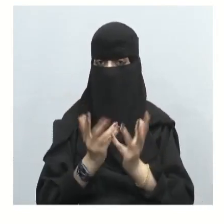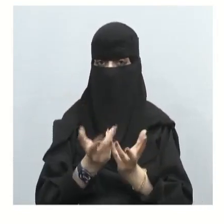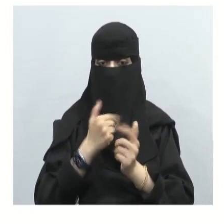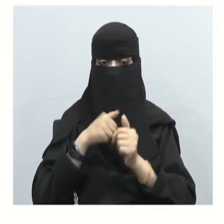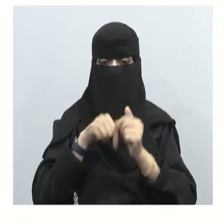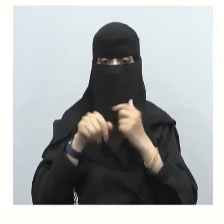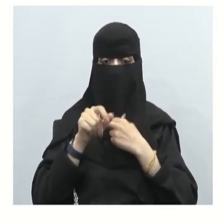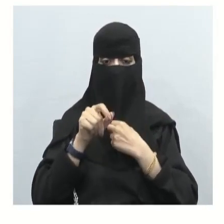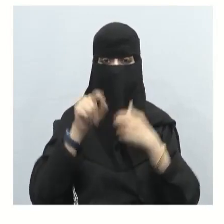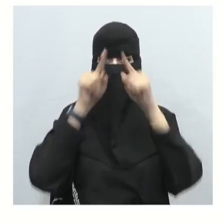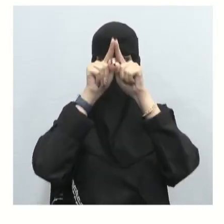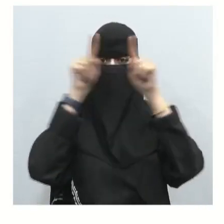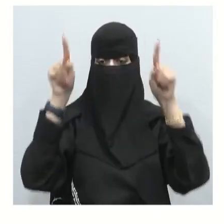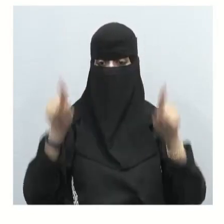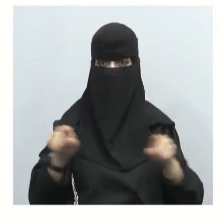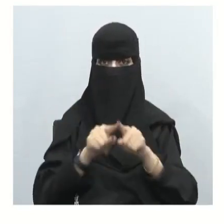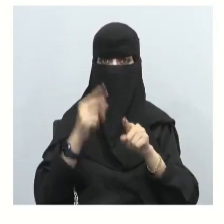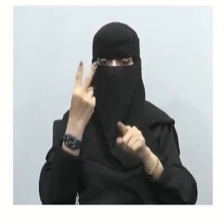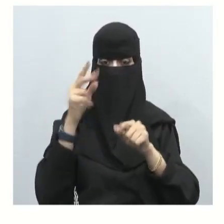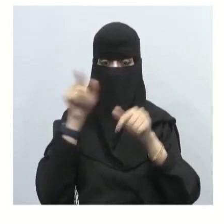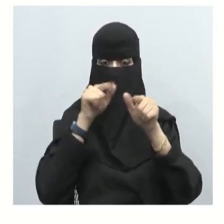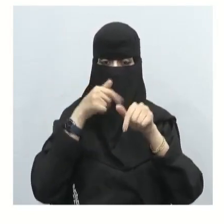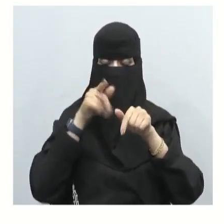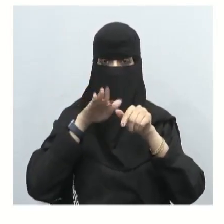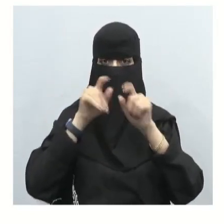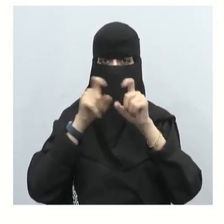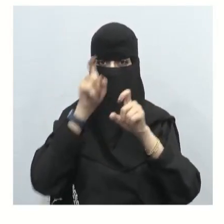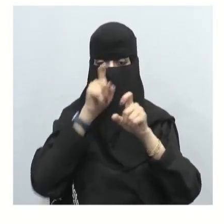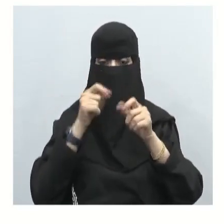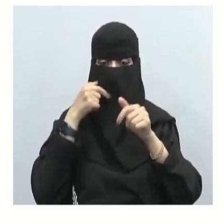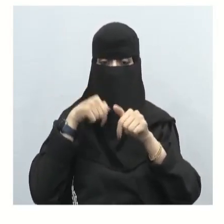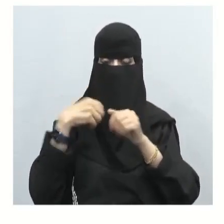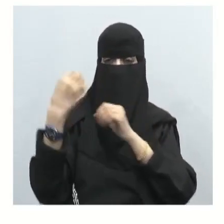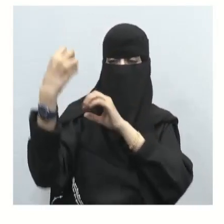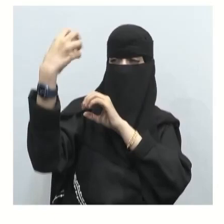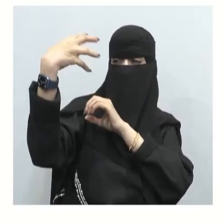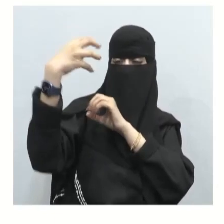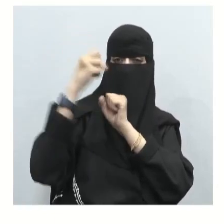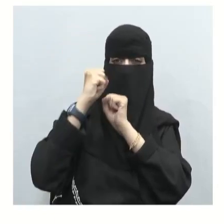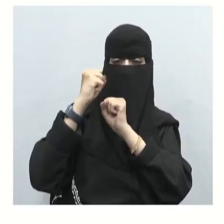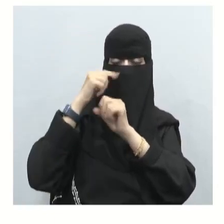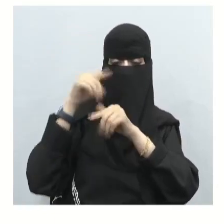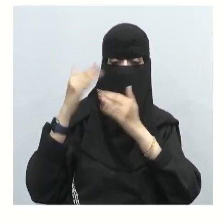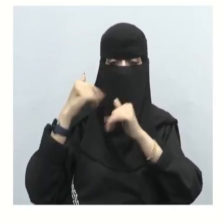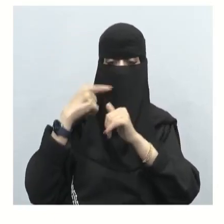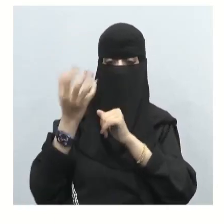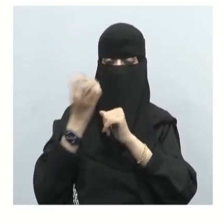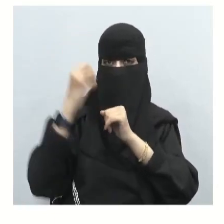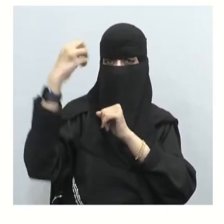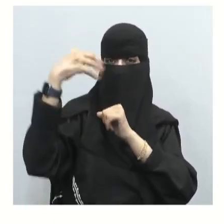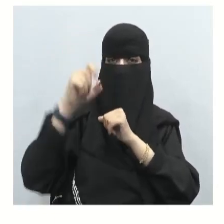لوحه مرشح استقطاب مصدر ضوء متوهج او ساطع مصدر ضوء